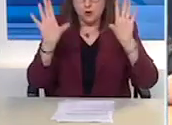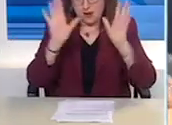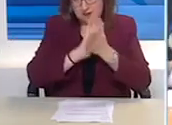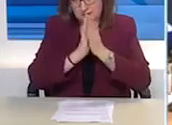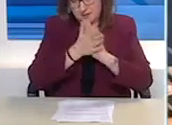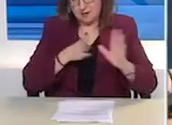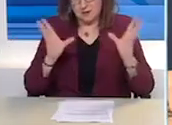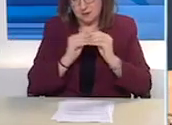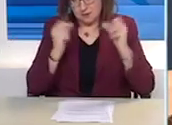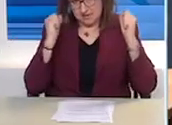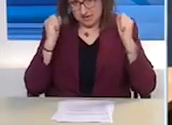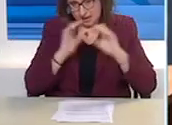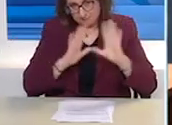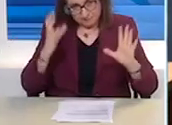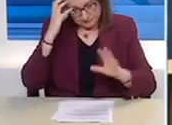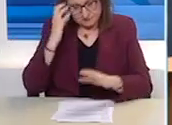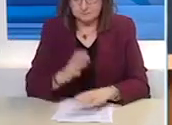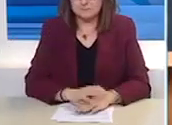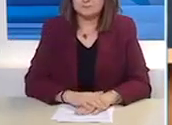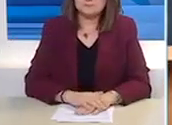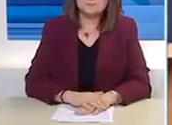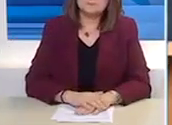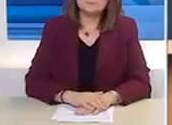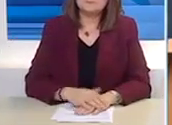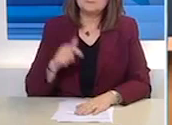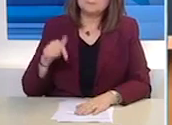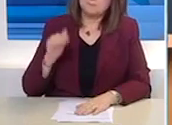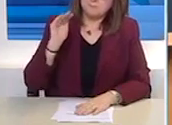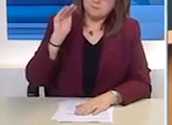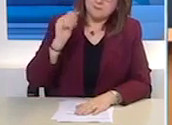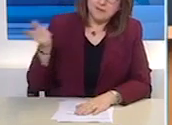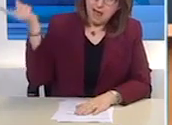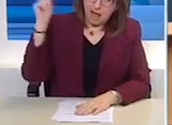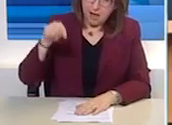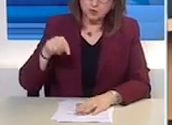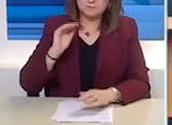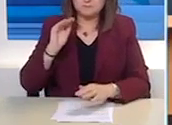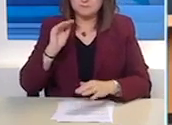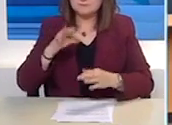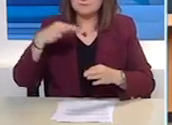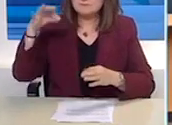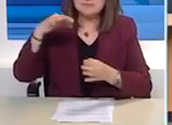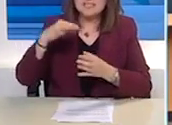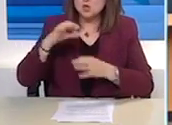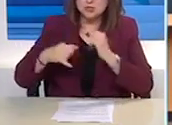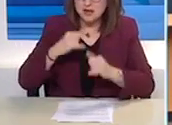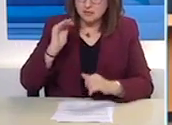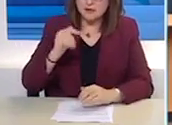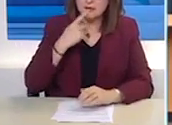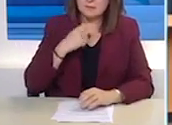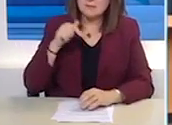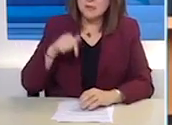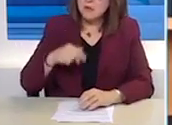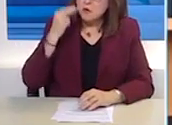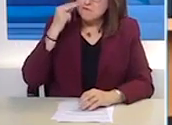Επόμενη ερώτηση από τον κύριο Καραγιώργο και το ιατρονία.gr. Κύριε καθηγητά, υγειονομικά προηγμένες χώρες όπως η Δανία